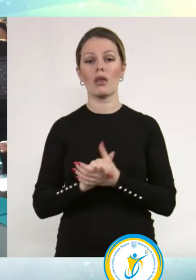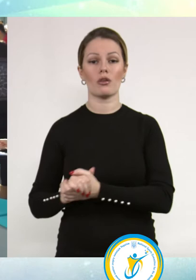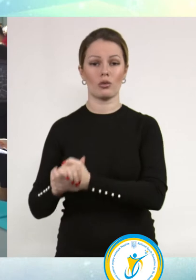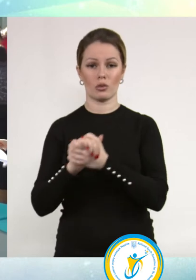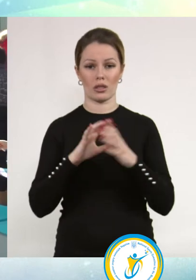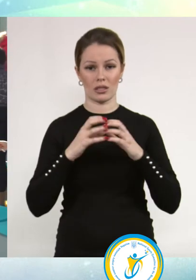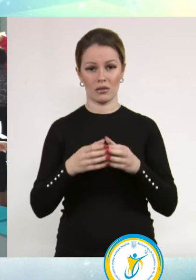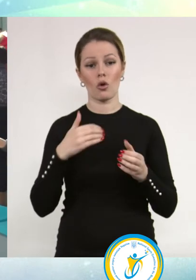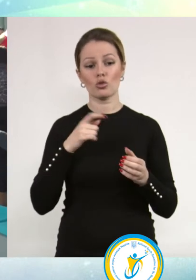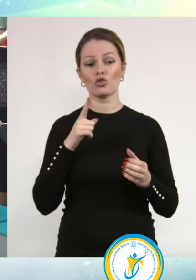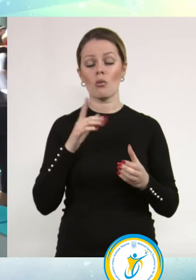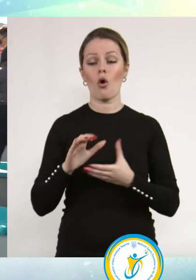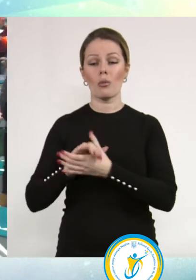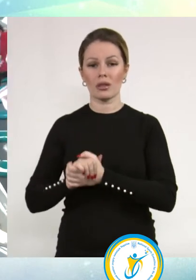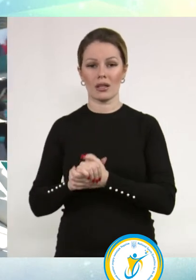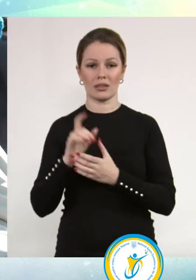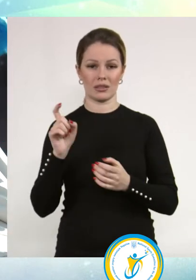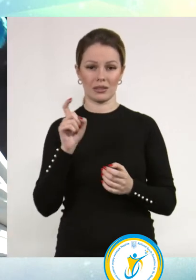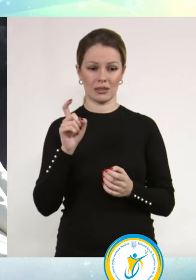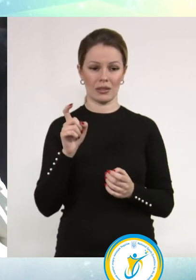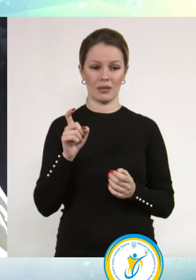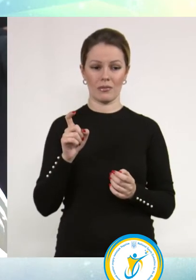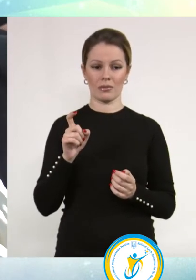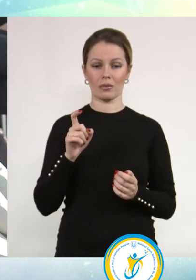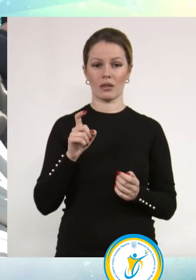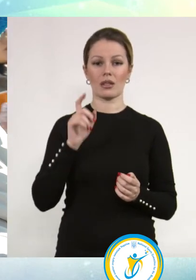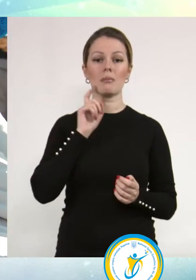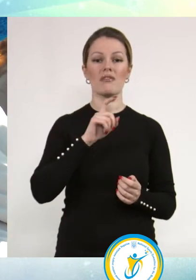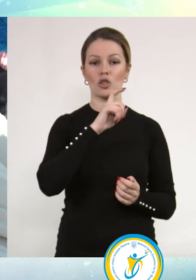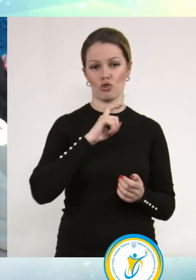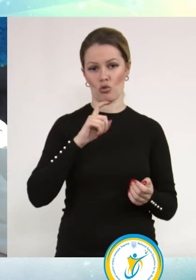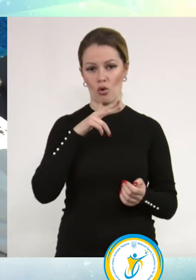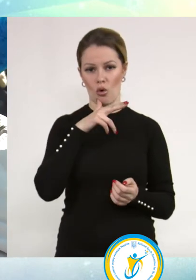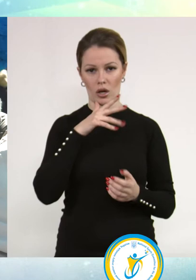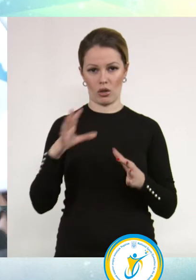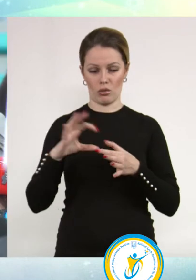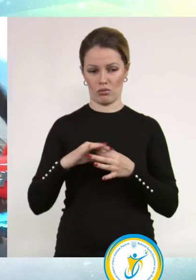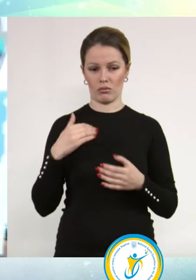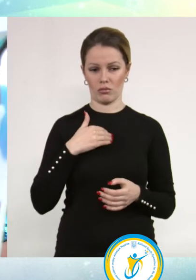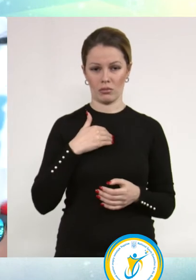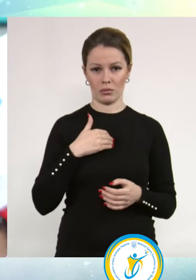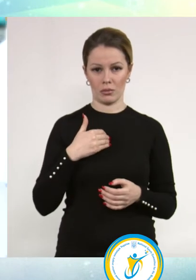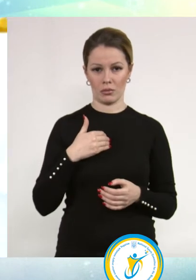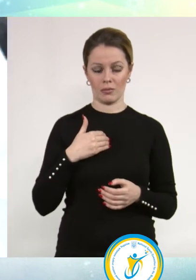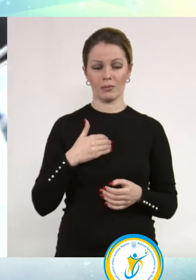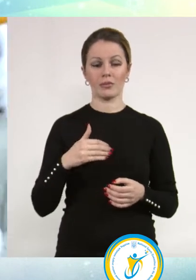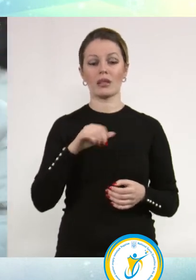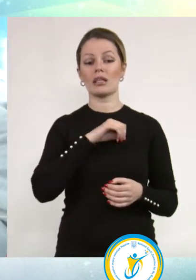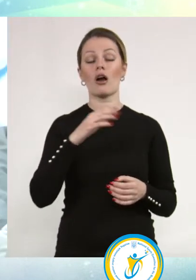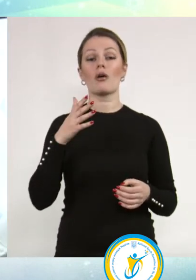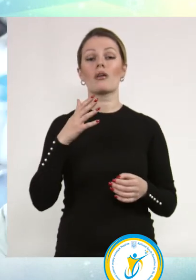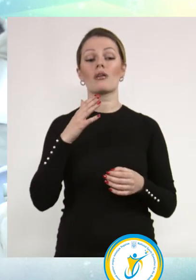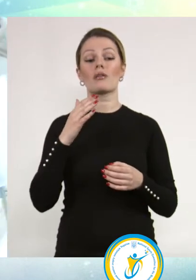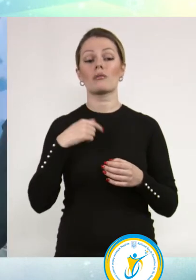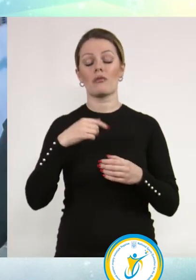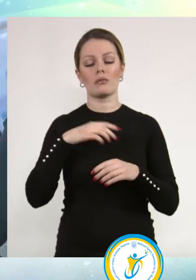ми хочемо, щоб вони об'єднали нас із Північною Кореєю. Ми одна країна. Південнокорейці радіють